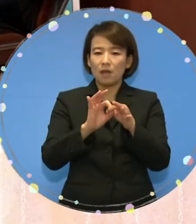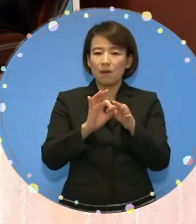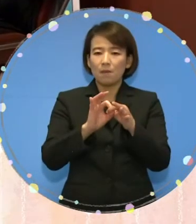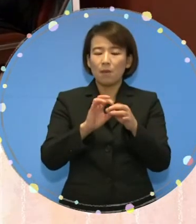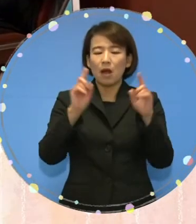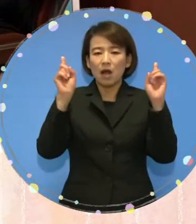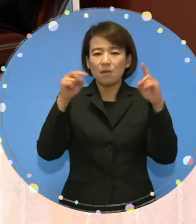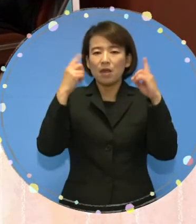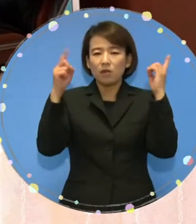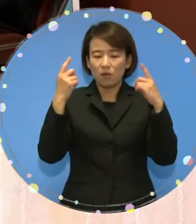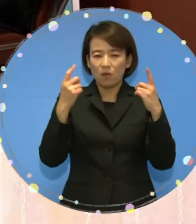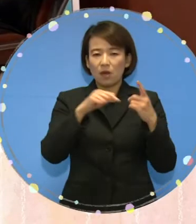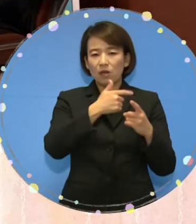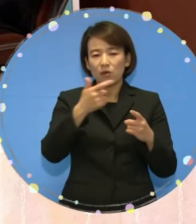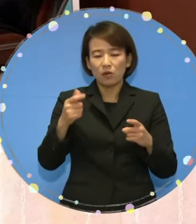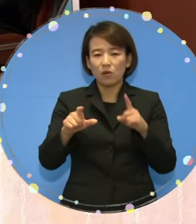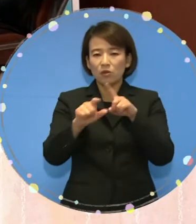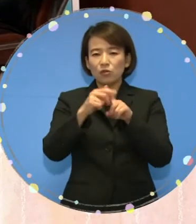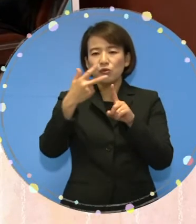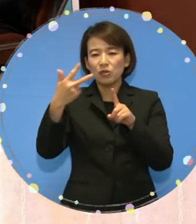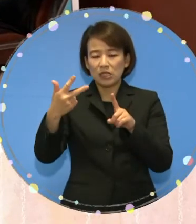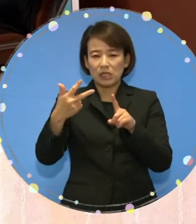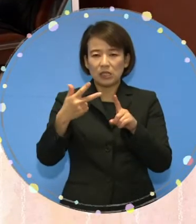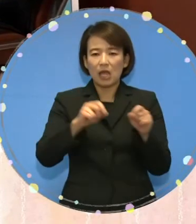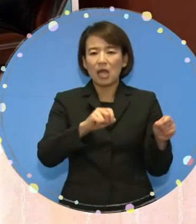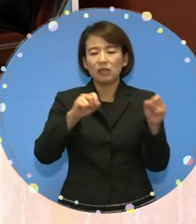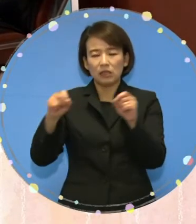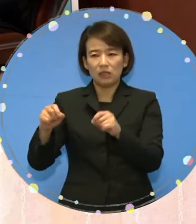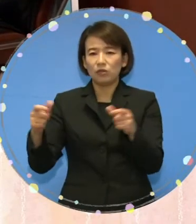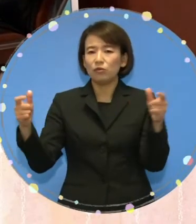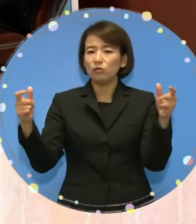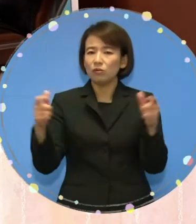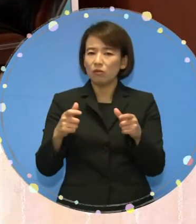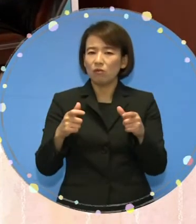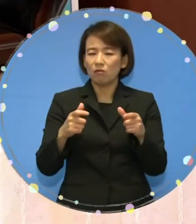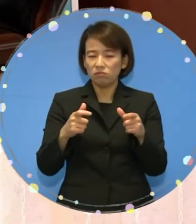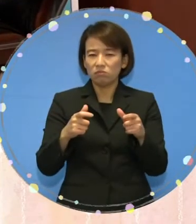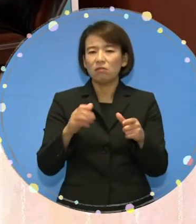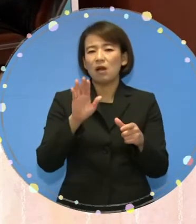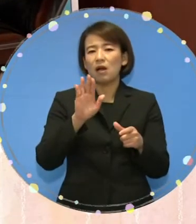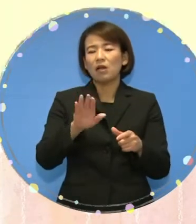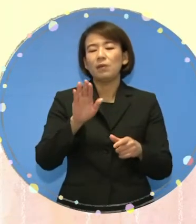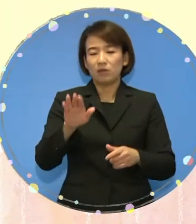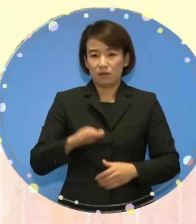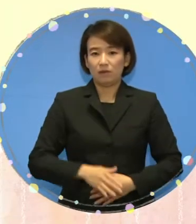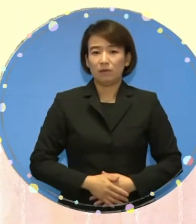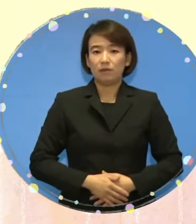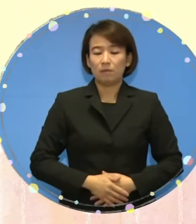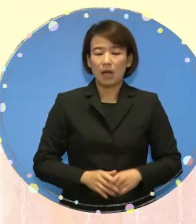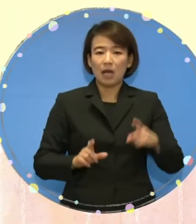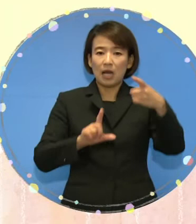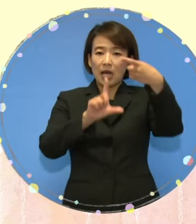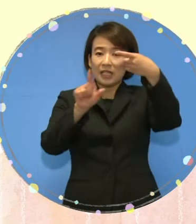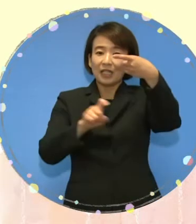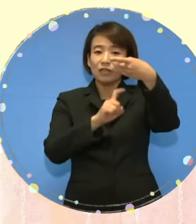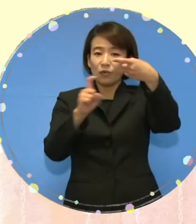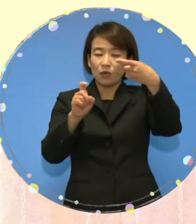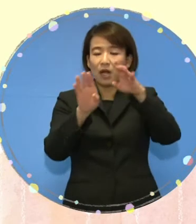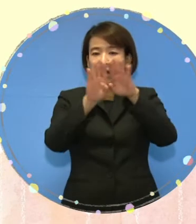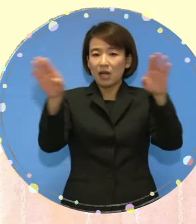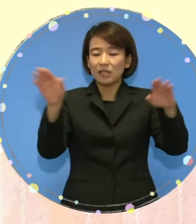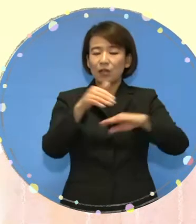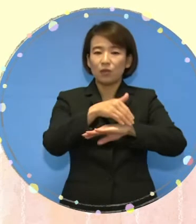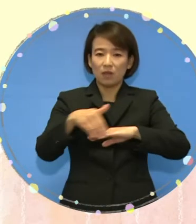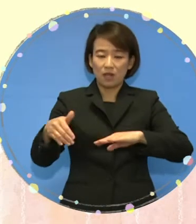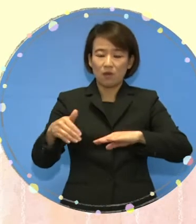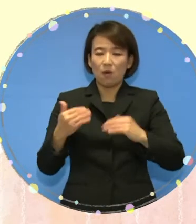イベント関係は中止や延期あるいは縮小を余儀なくされましたあ1月10日に開催予定であり